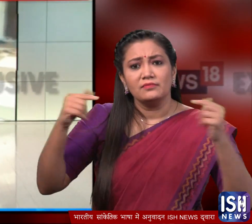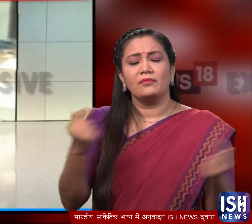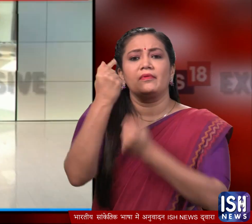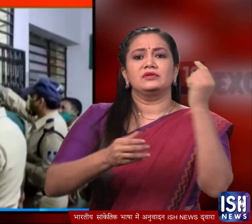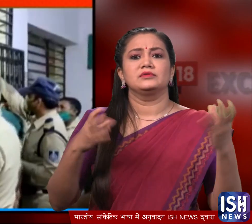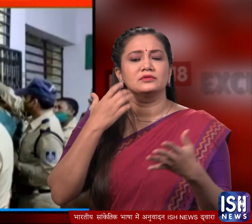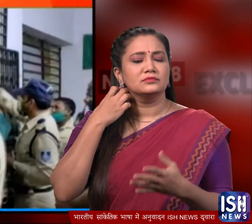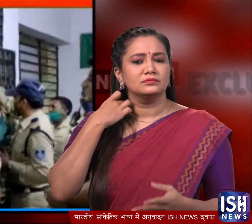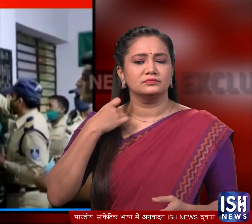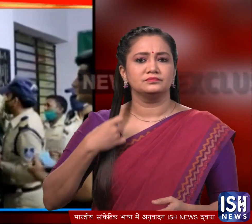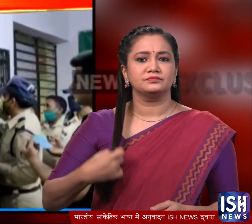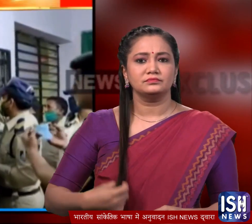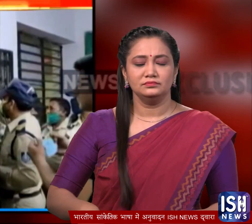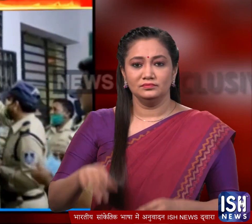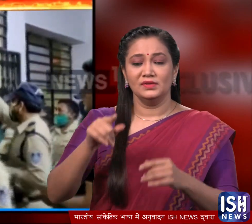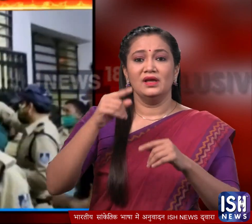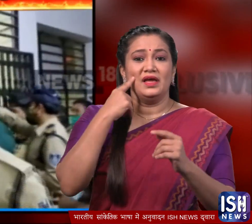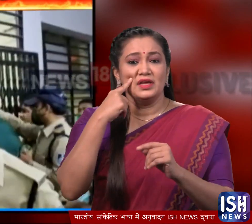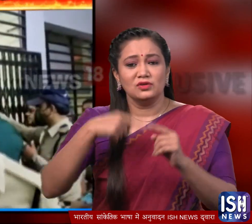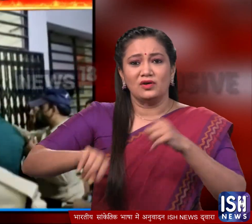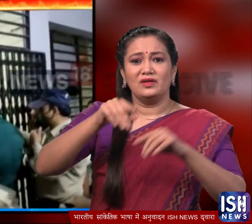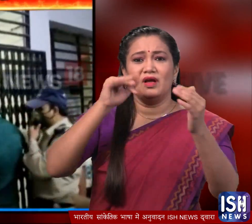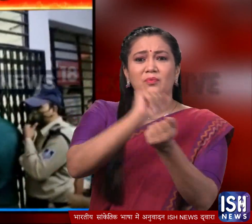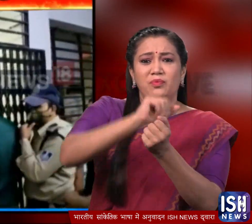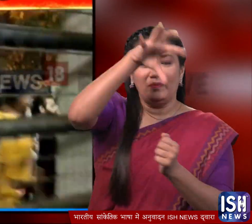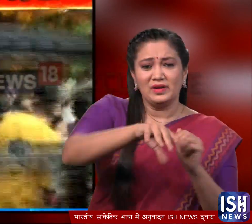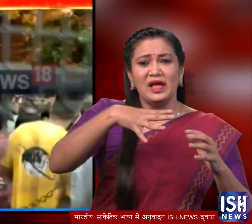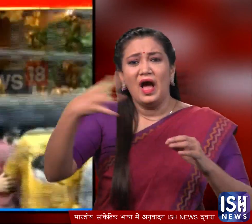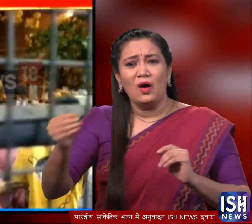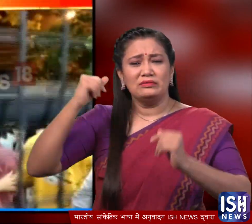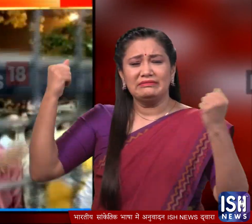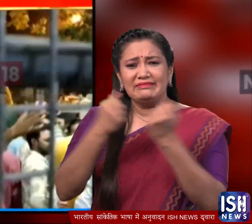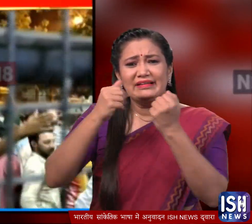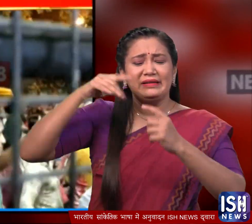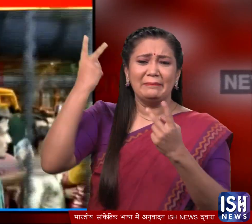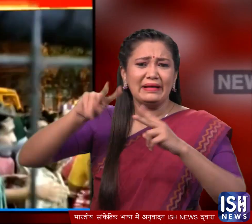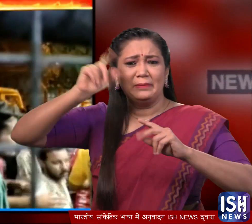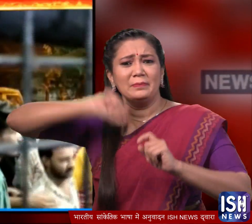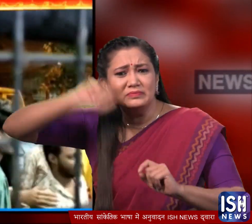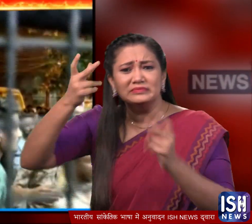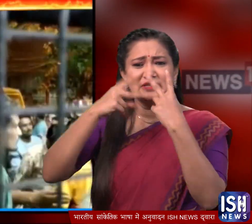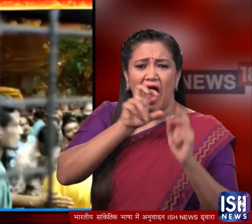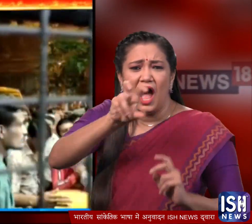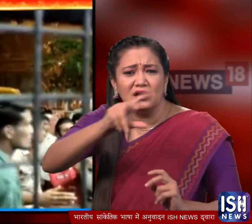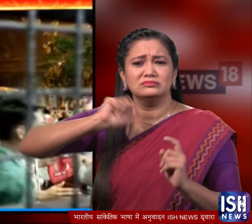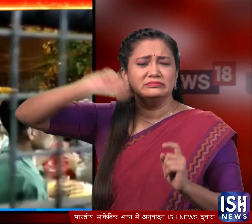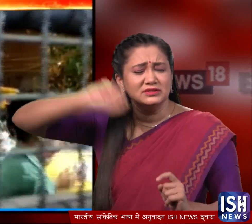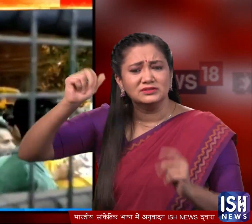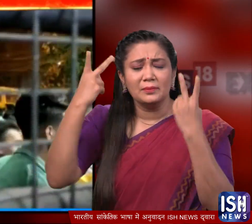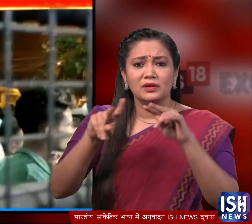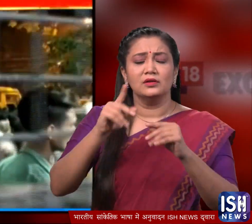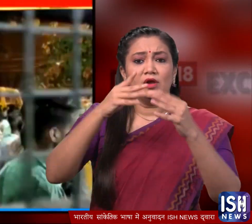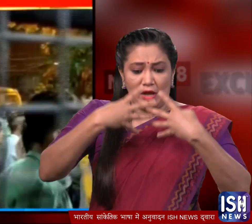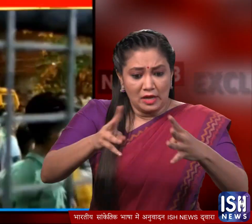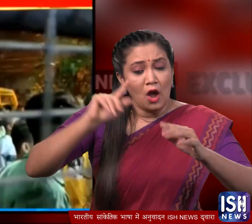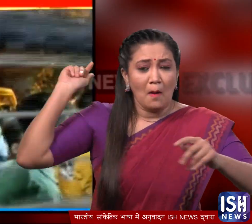हो गया और इंदौर के सेंट्रल कोतवाली थाने के बाहर शोरगुल शुरू हो गया। गुस्से में लोग नारे लगाते दिखे और लगा कि वो